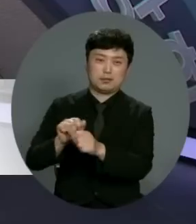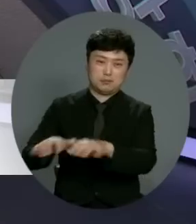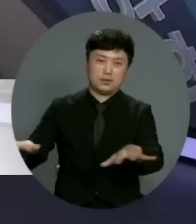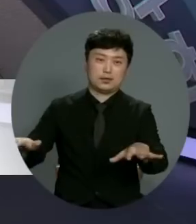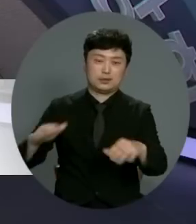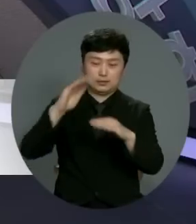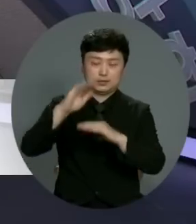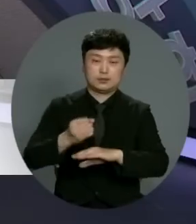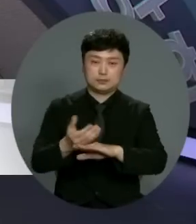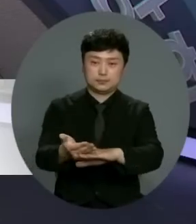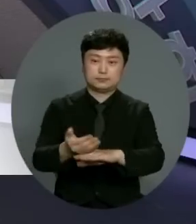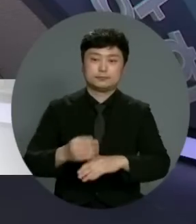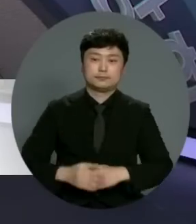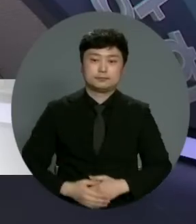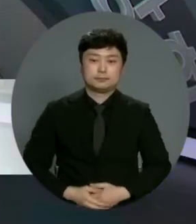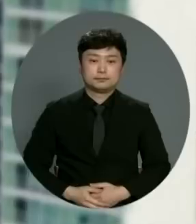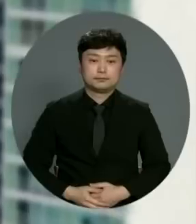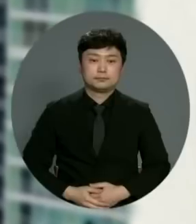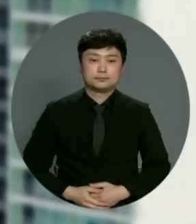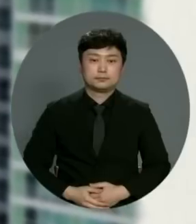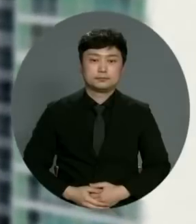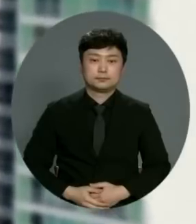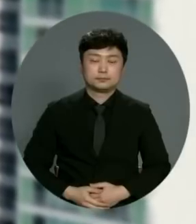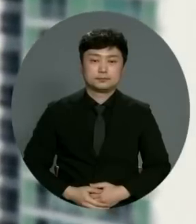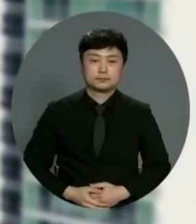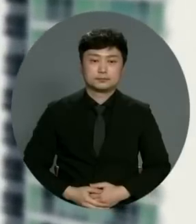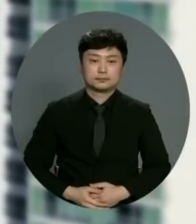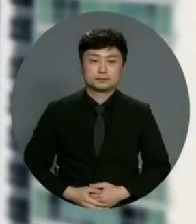보도에 신병철 기자입니다.